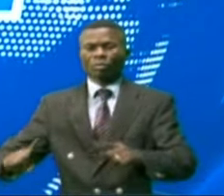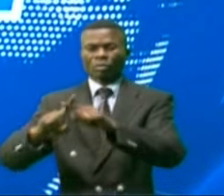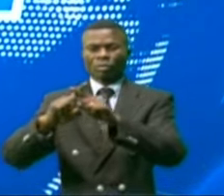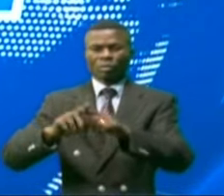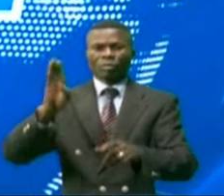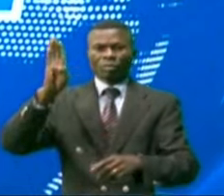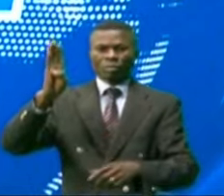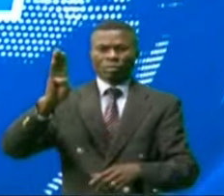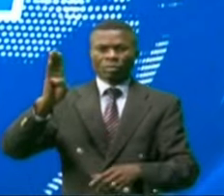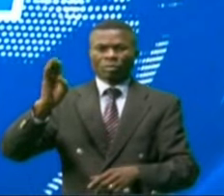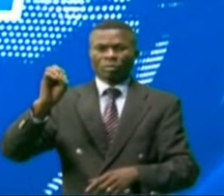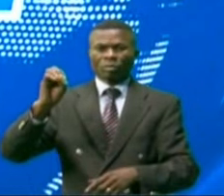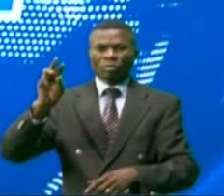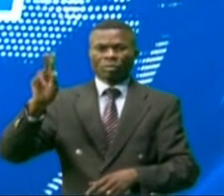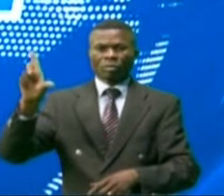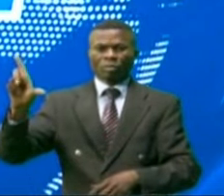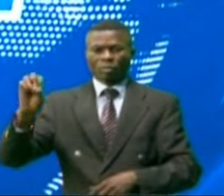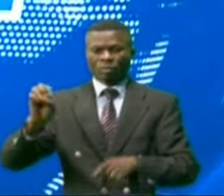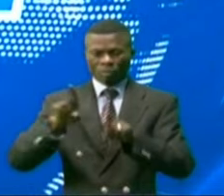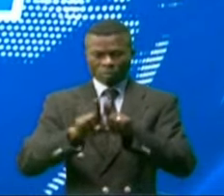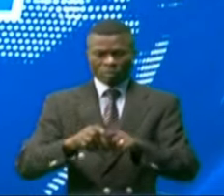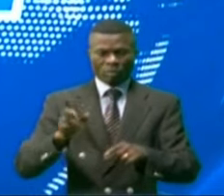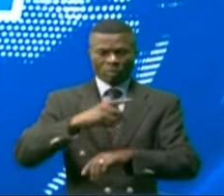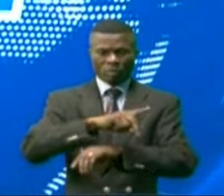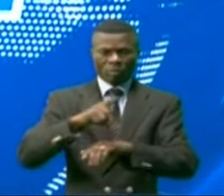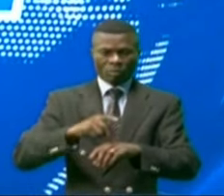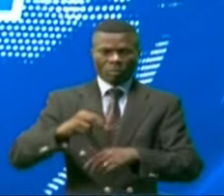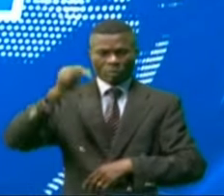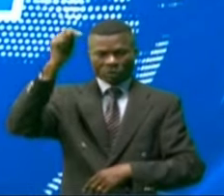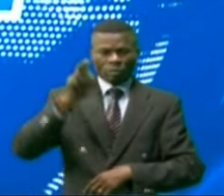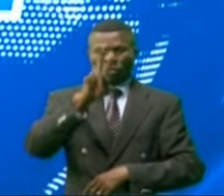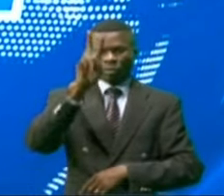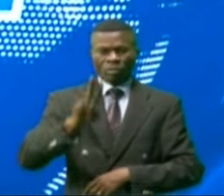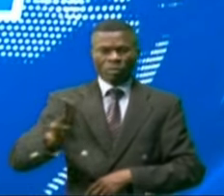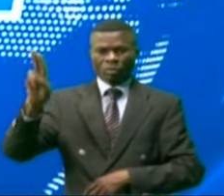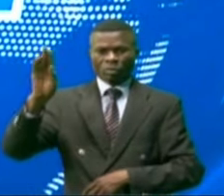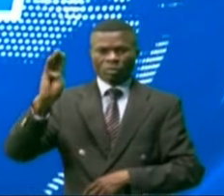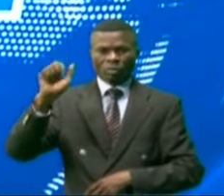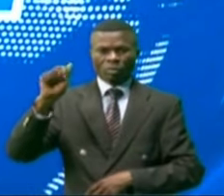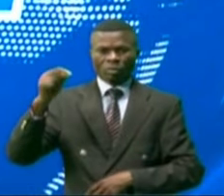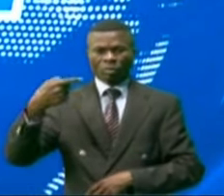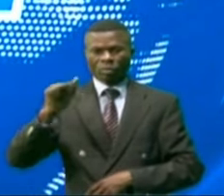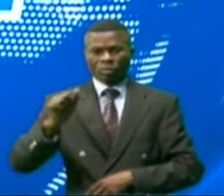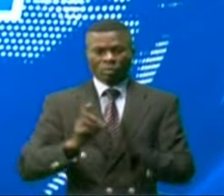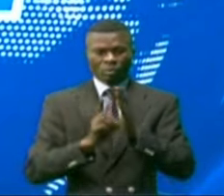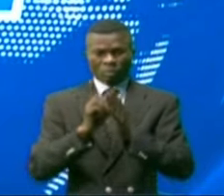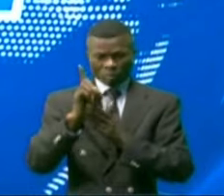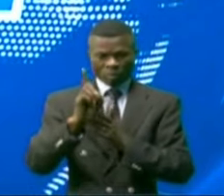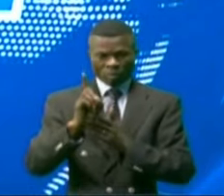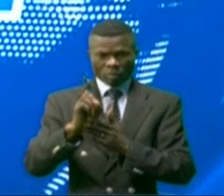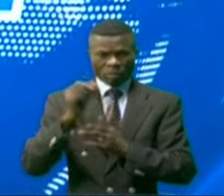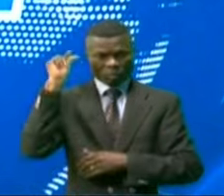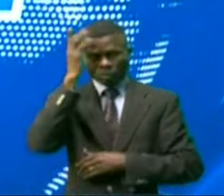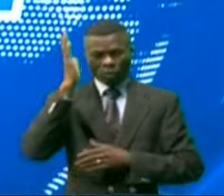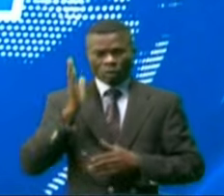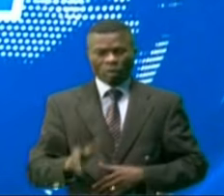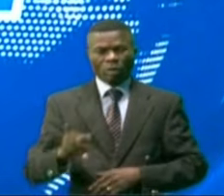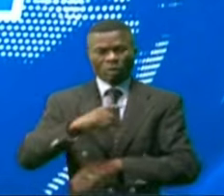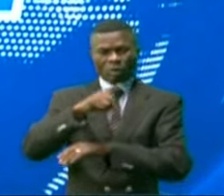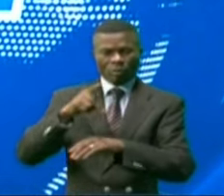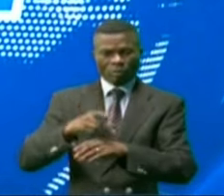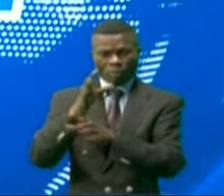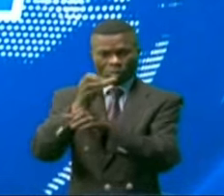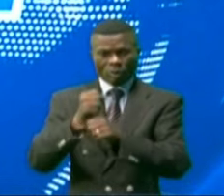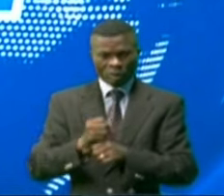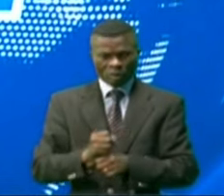Mbole et Lengola. La province du Nord Ubangi s'est mise sur les rails du développement. Le gouverneur de cette province a